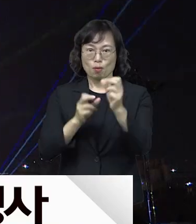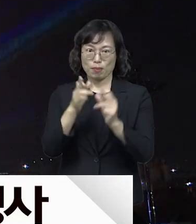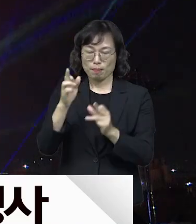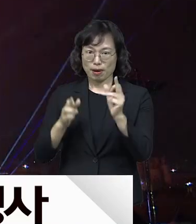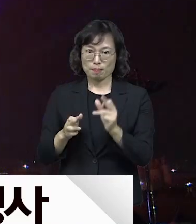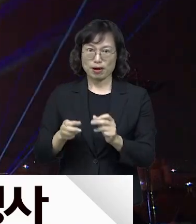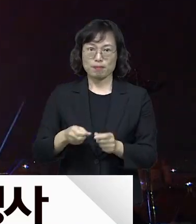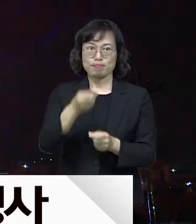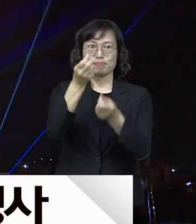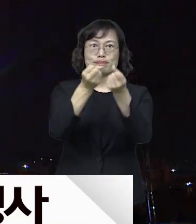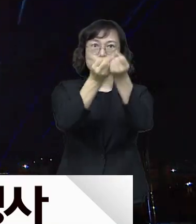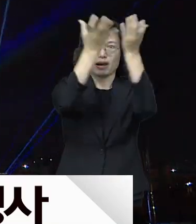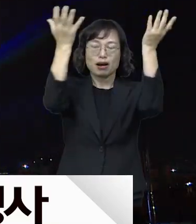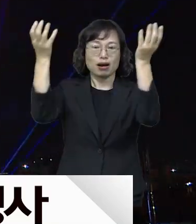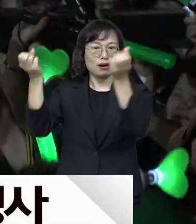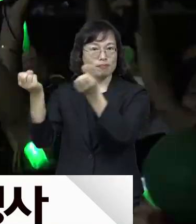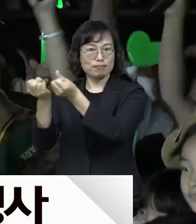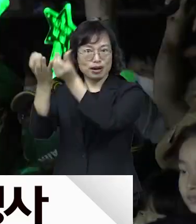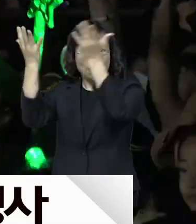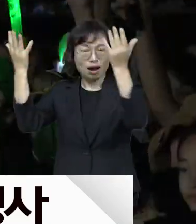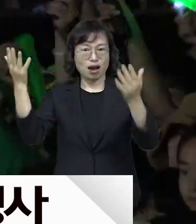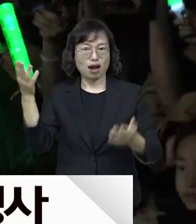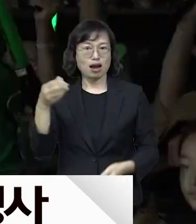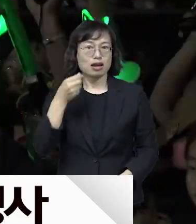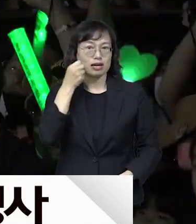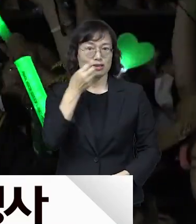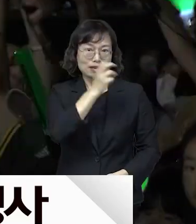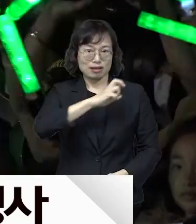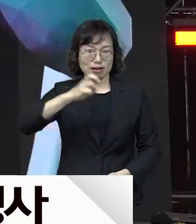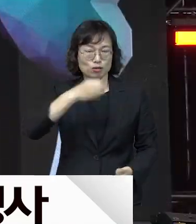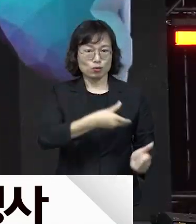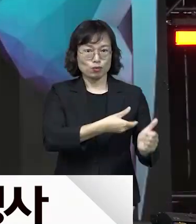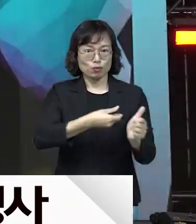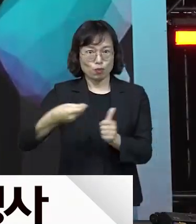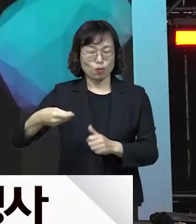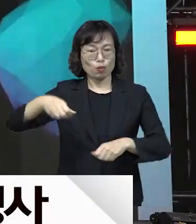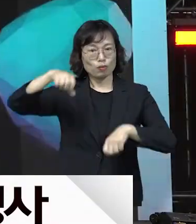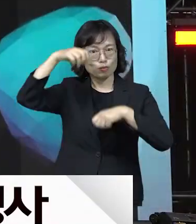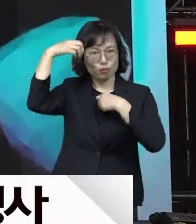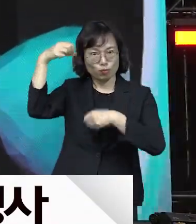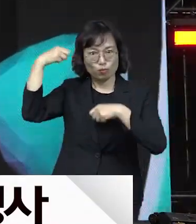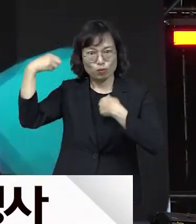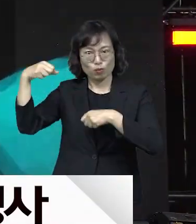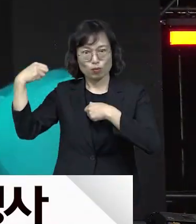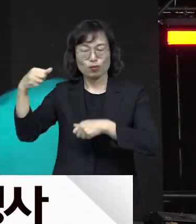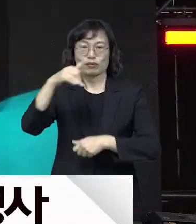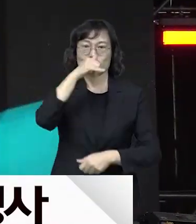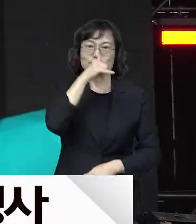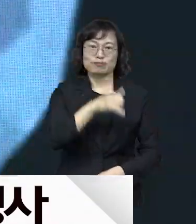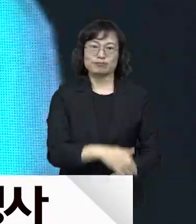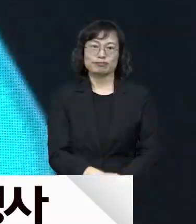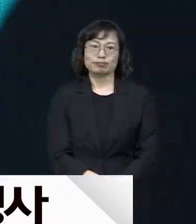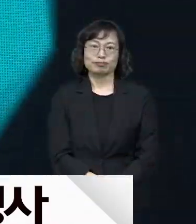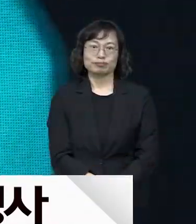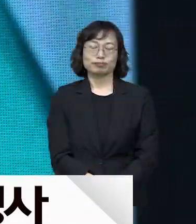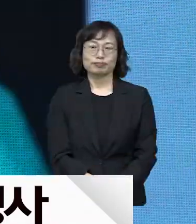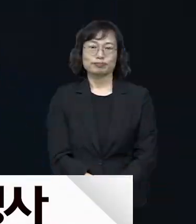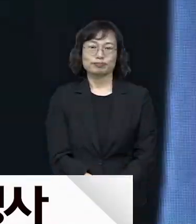화려한 불꽃쇼도 펼쳐졌으며 축하 공연에는 인기 가수들이 출연해 축제의 분위기를 한층 더 고조시켰습니다.